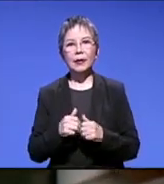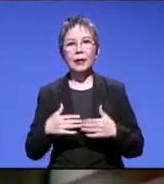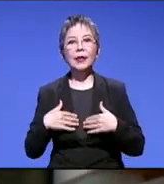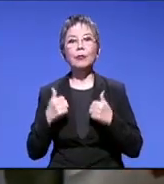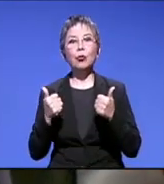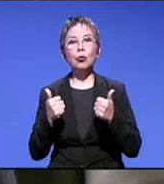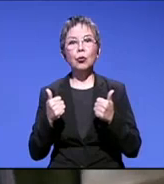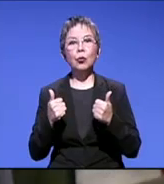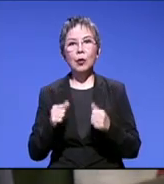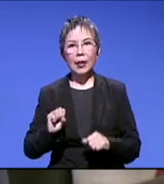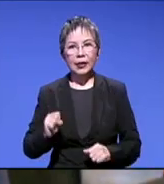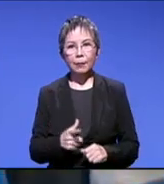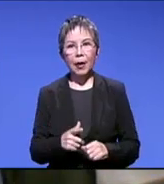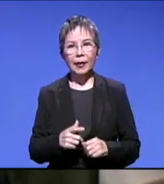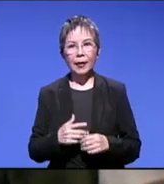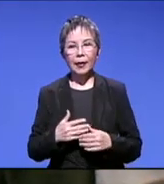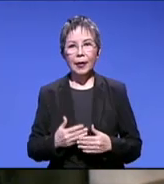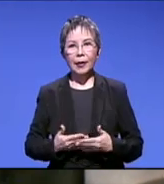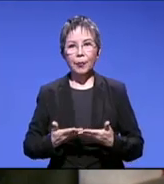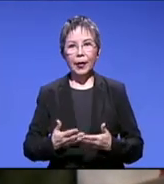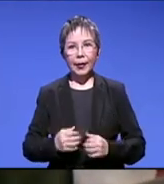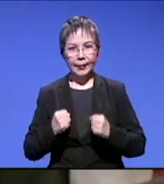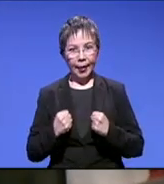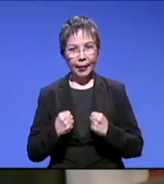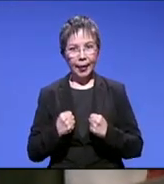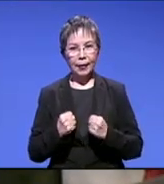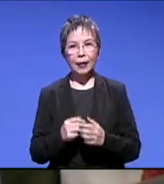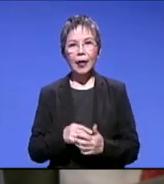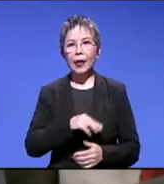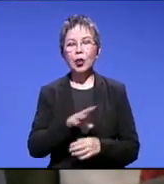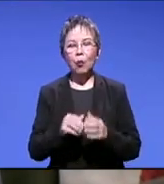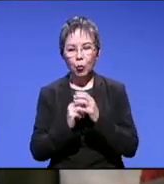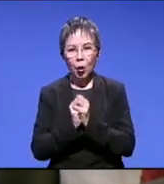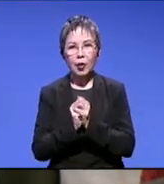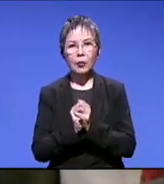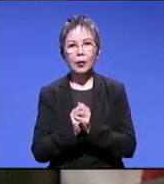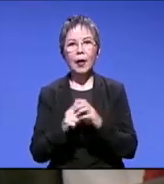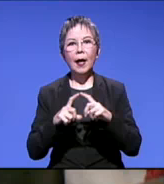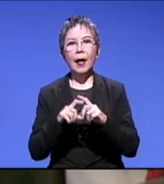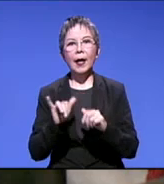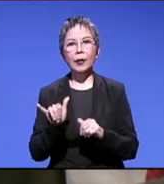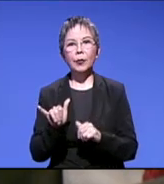kesembuhan, cepat diberikan kesehatan. Kita semuanya mendoakan agar beliau